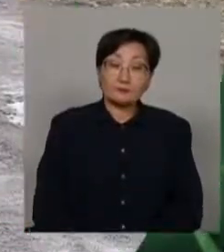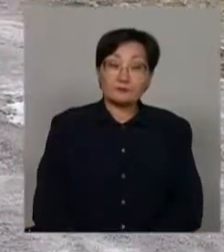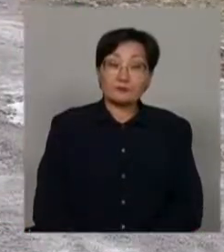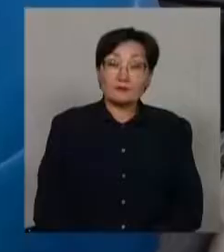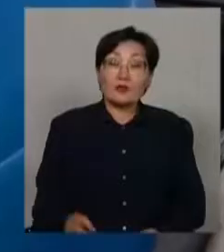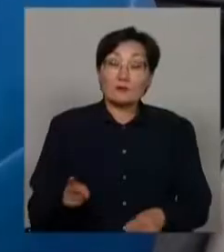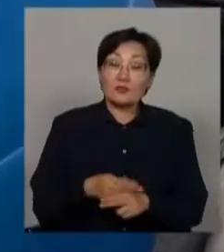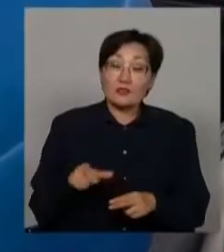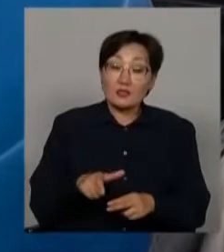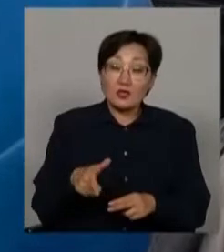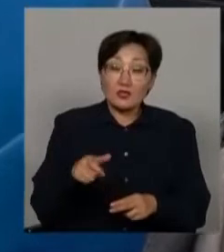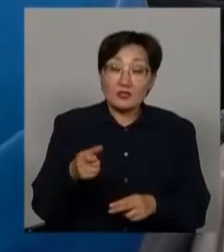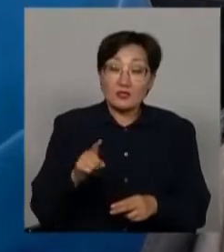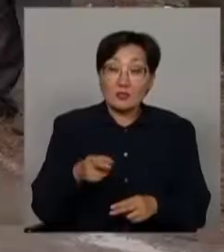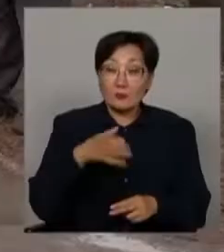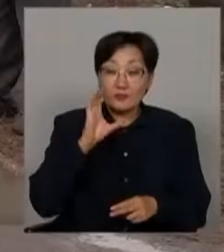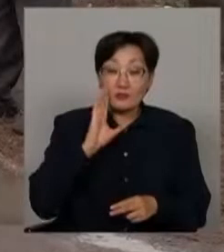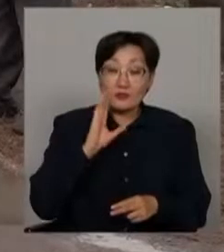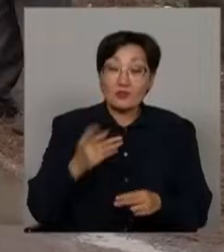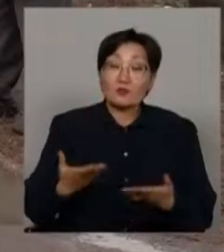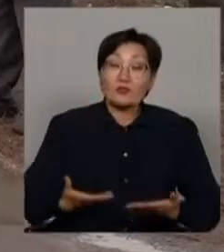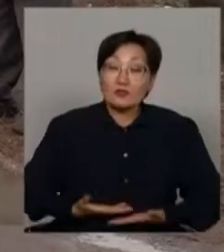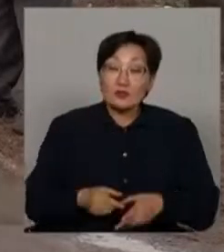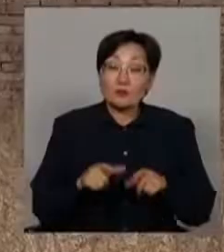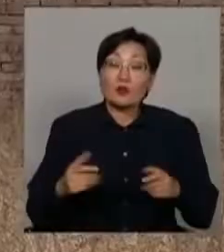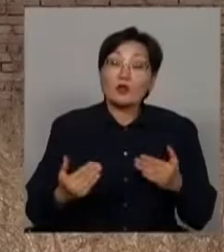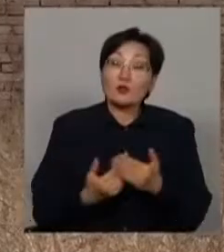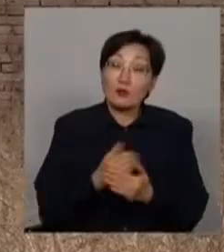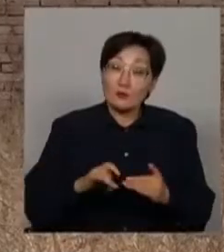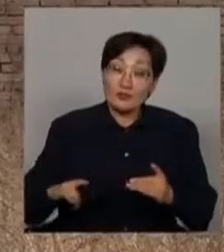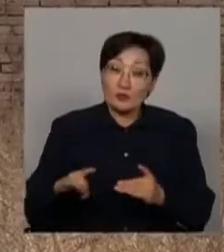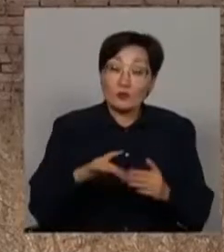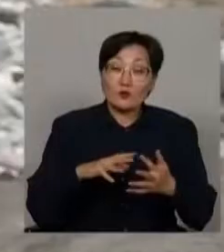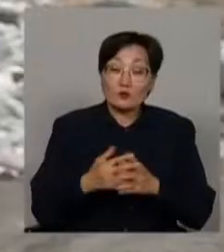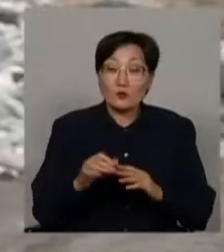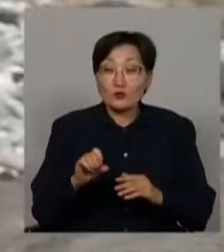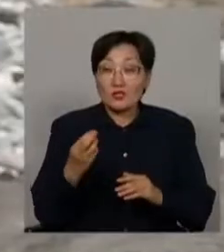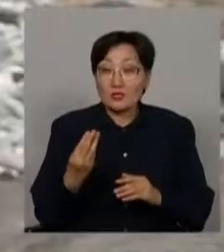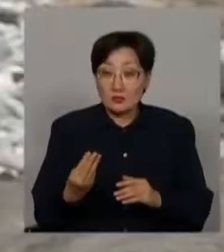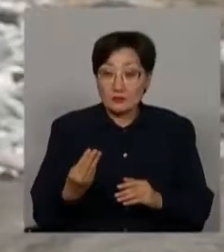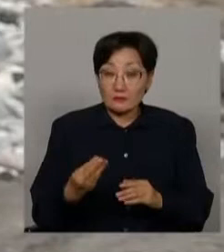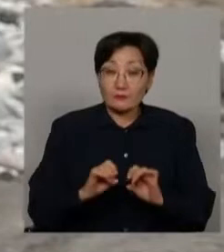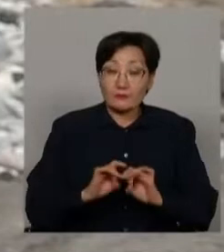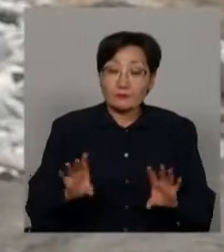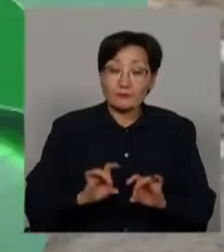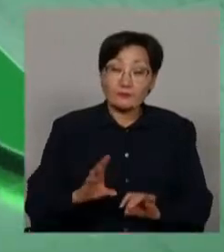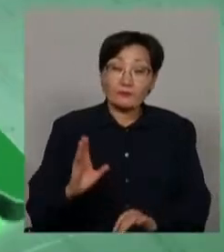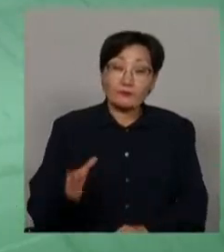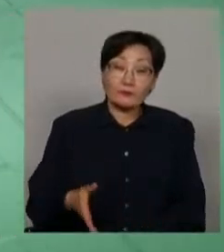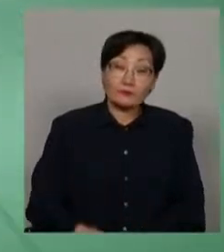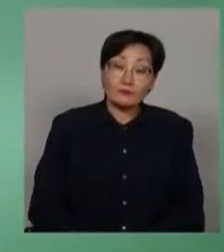Без дорог, газа и питьевой воды. Как выживают люди в новом микрорайоне поселка Узынагаш, расскажу я, Максим Козлов.